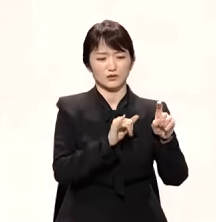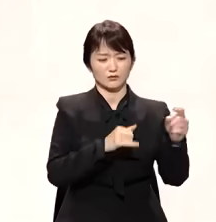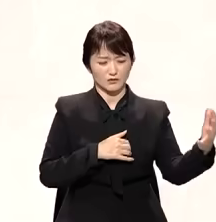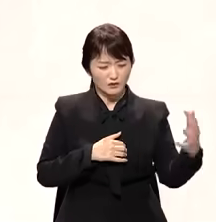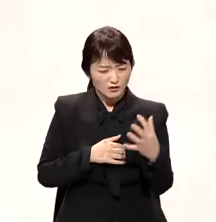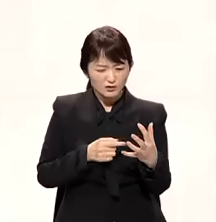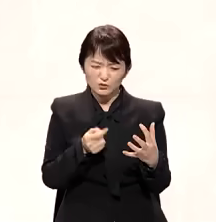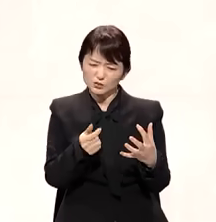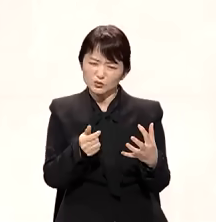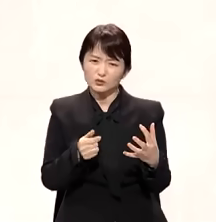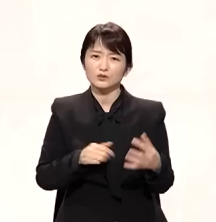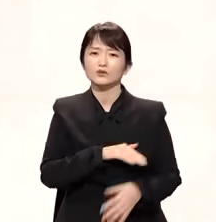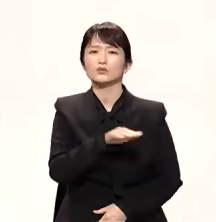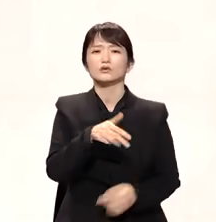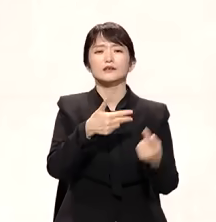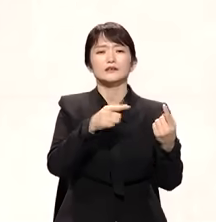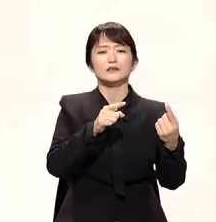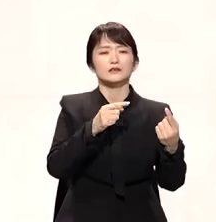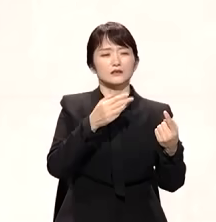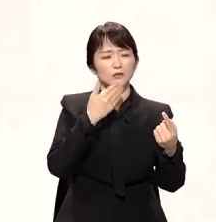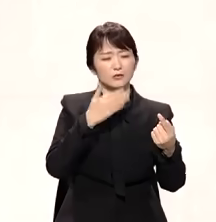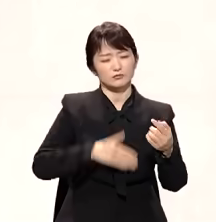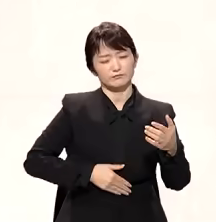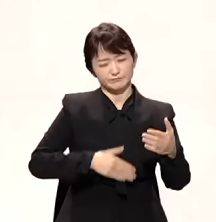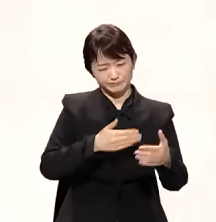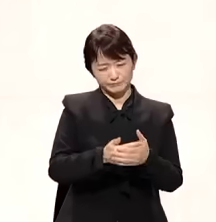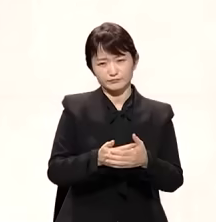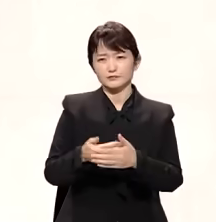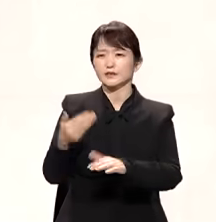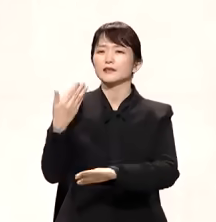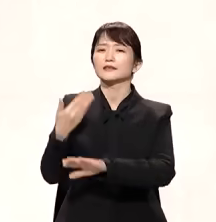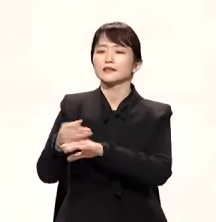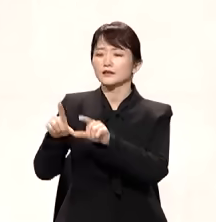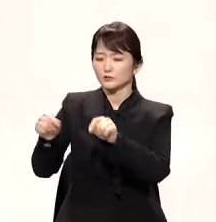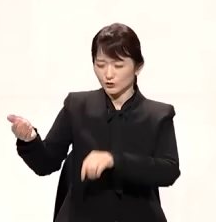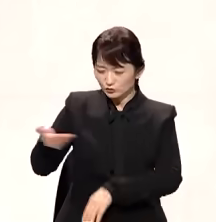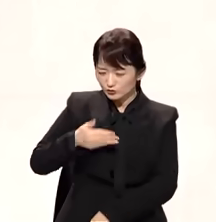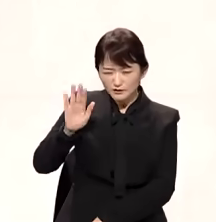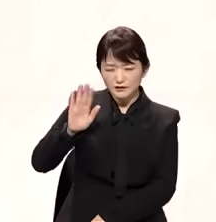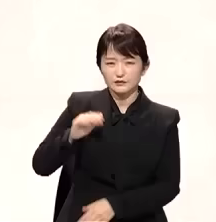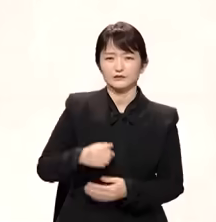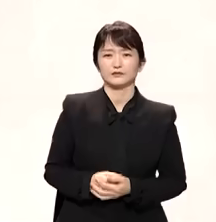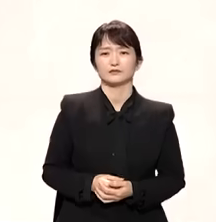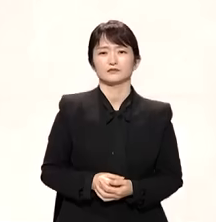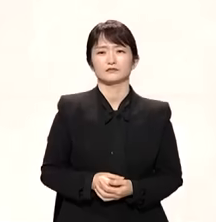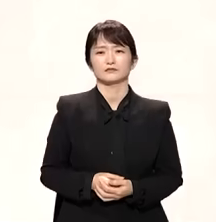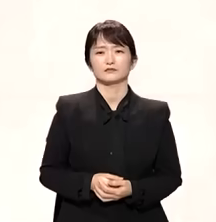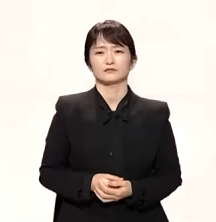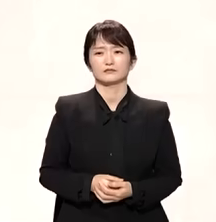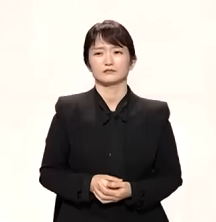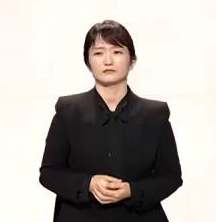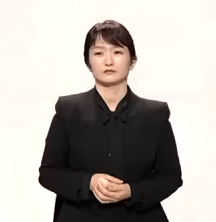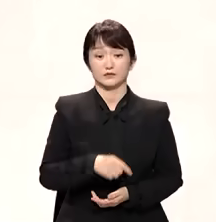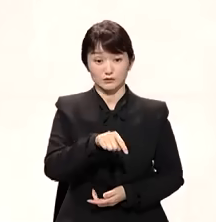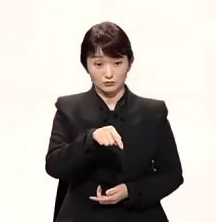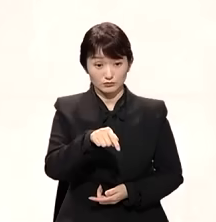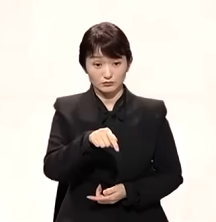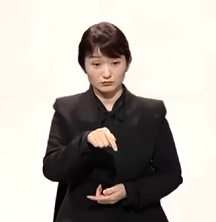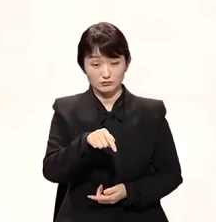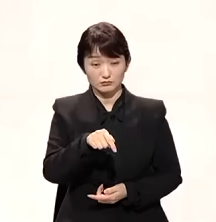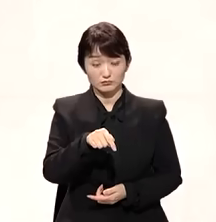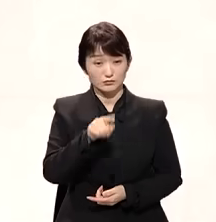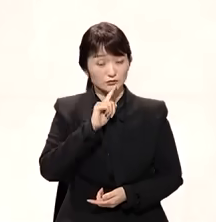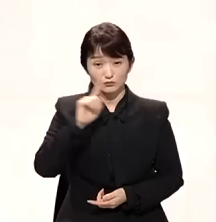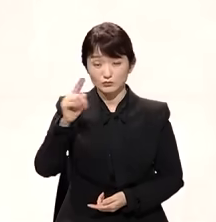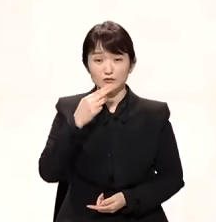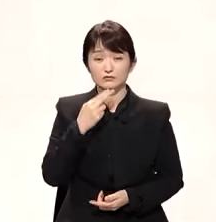아니냐 랬더니 아 저희가 1차에서 배부르게 갖고 와서 다른 만찬 안 주셔도 된다라고 얘기해서 사실은 뭐 이런게 없대요이 지금